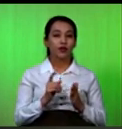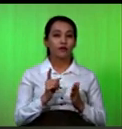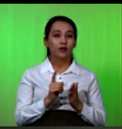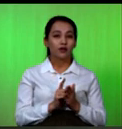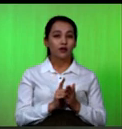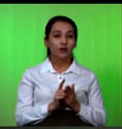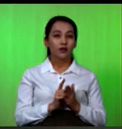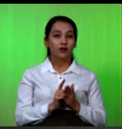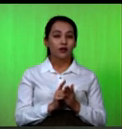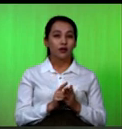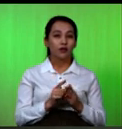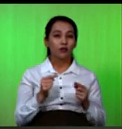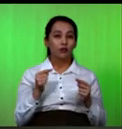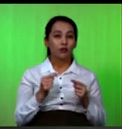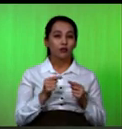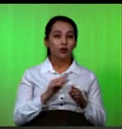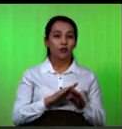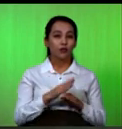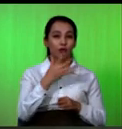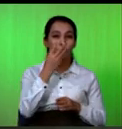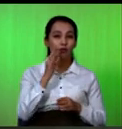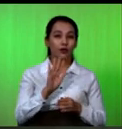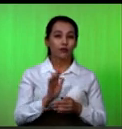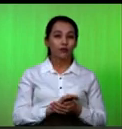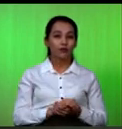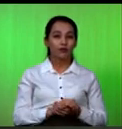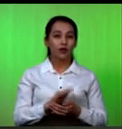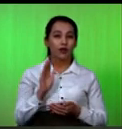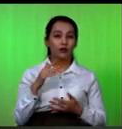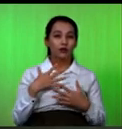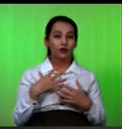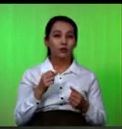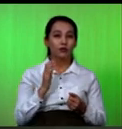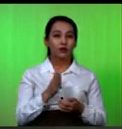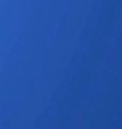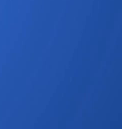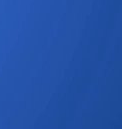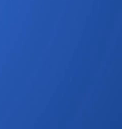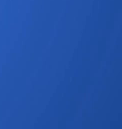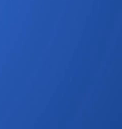vazifalarni o'z vaqtida bajarishni unutmang. Xayr, salomat bo'ling.